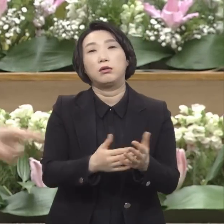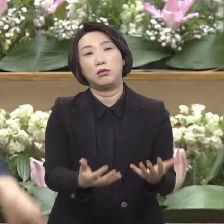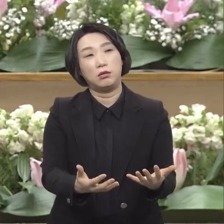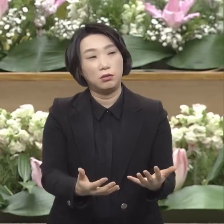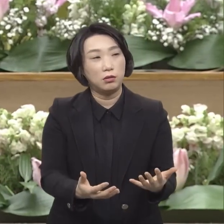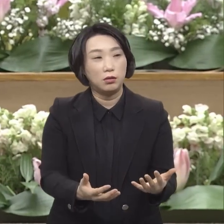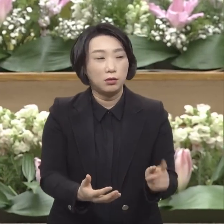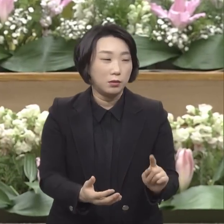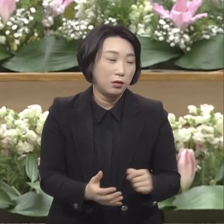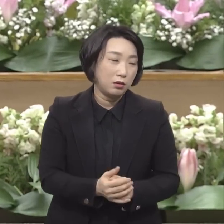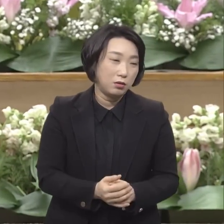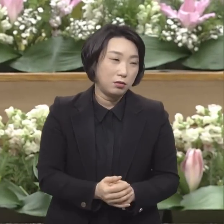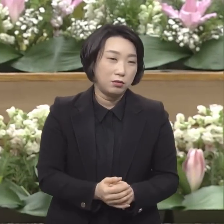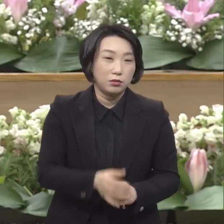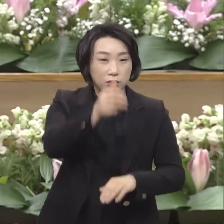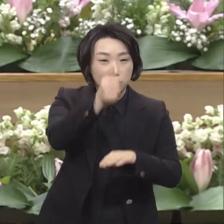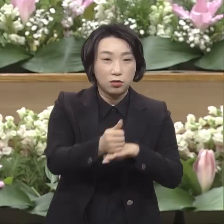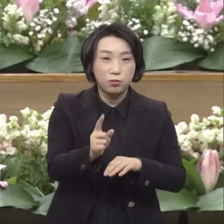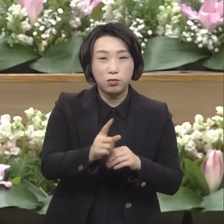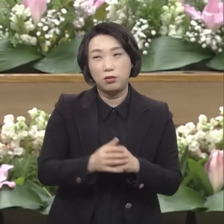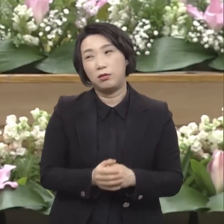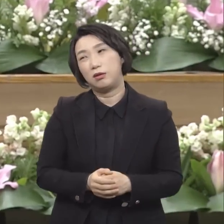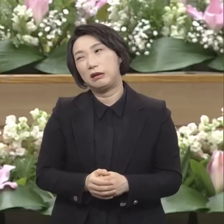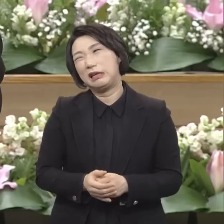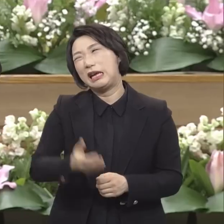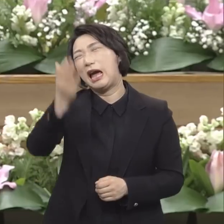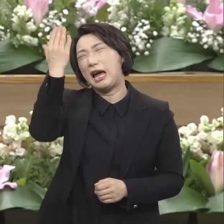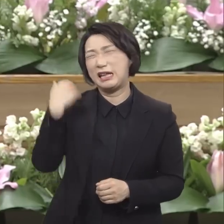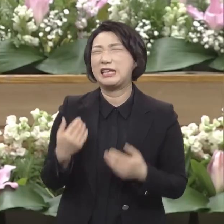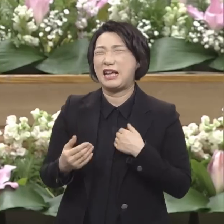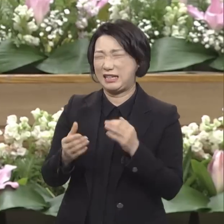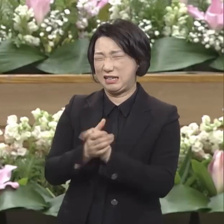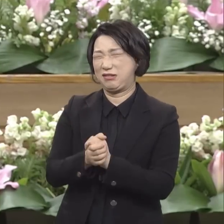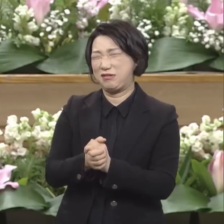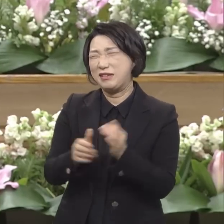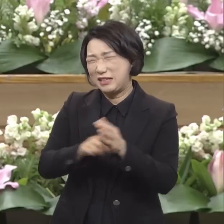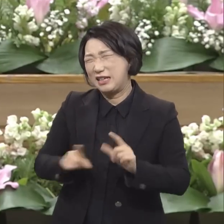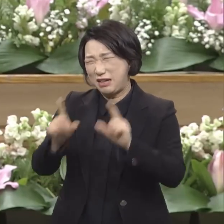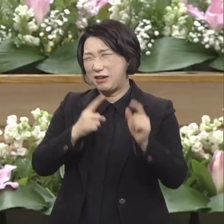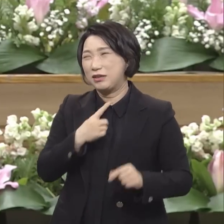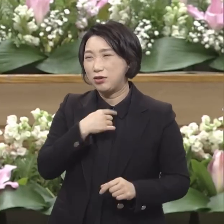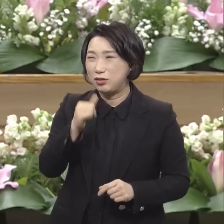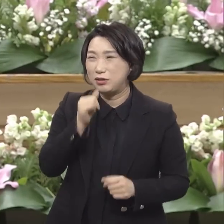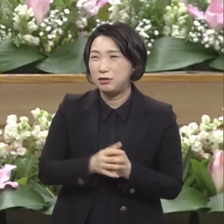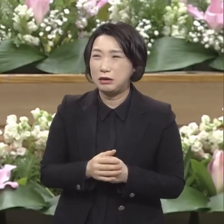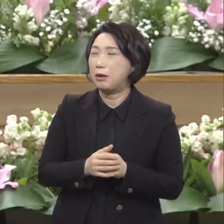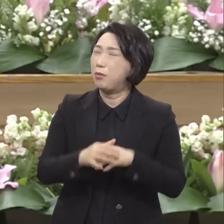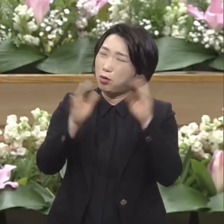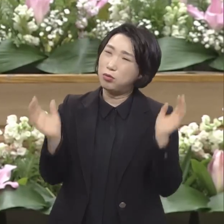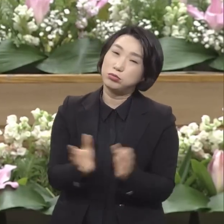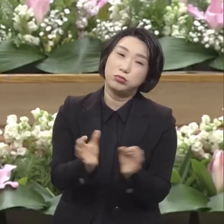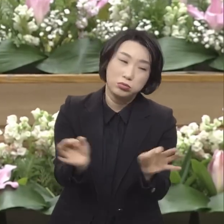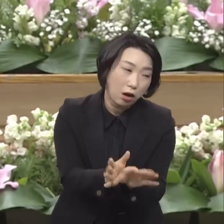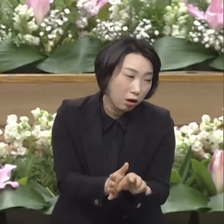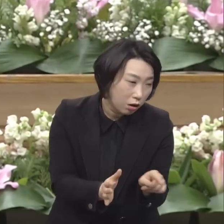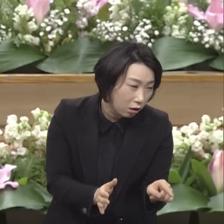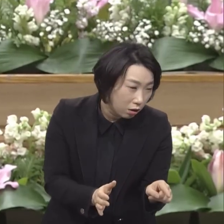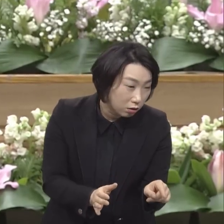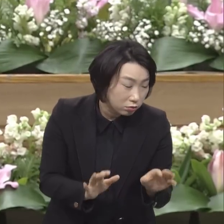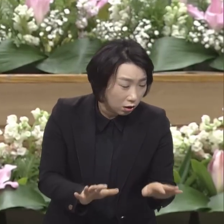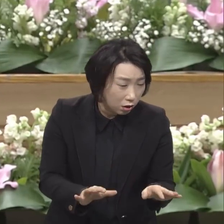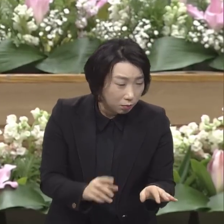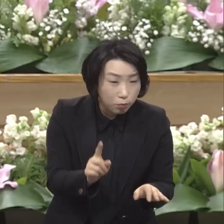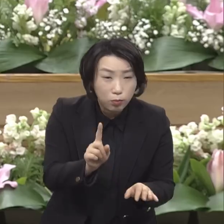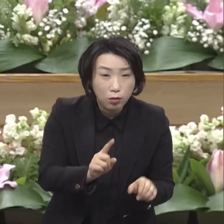까먹어 버리고 결국은 뭐 옛날에 기도 생활하고 신앙생활 했던 그것이 어디 갔는가, 다시 말해서 성령으로